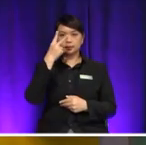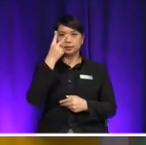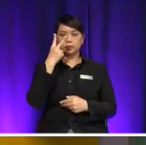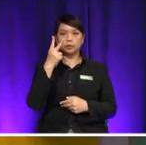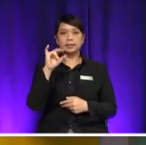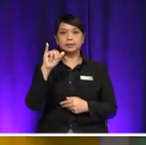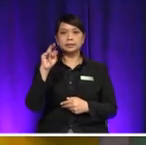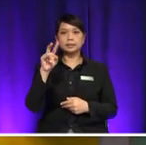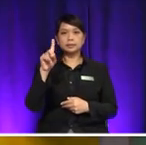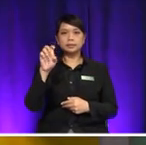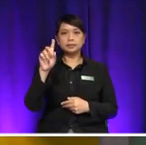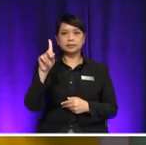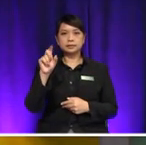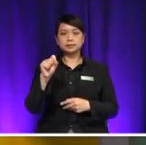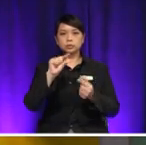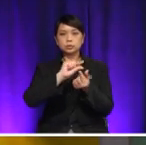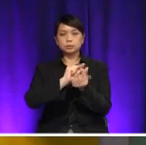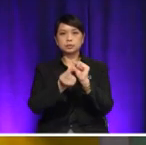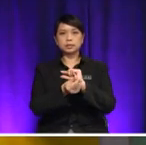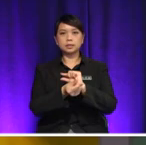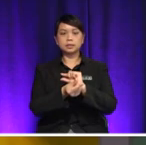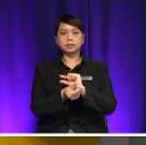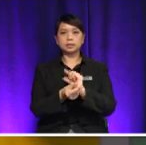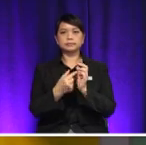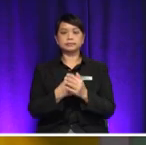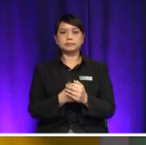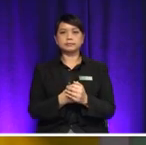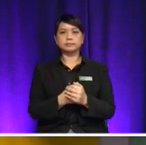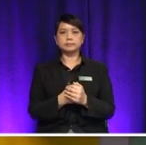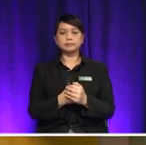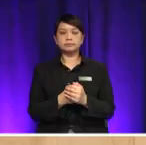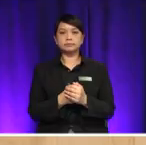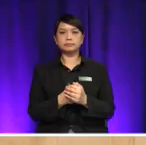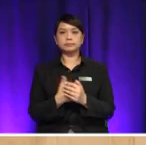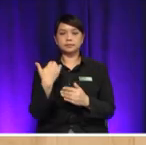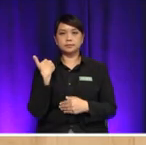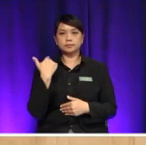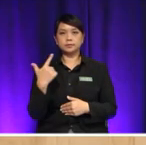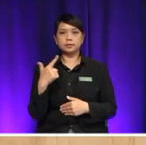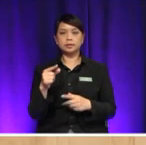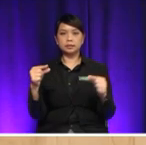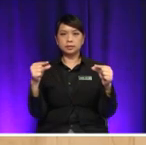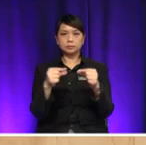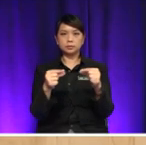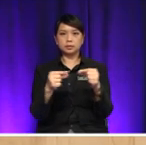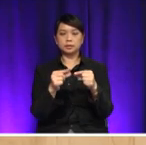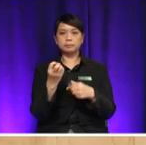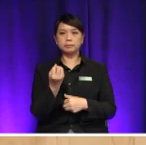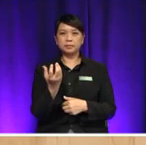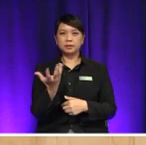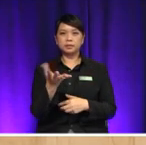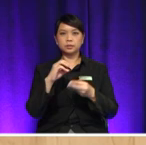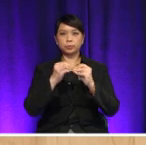gubahan oke Apa yang dimaksudkan dengan indeks gubahan indeks gubahan adalah gabungan beberapa nombo